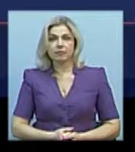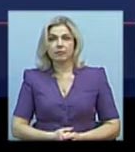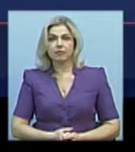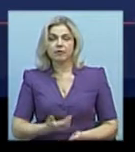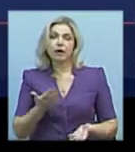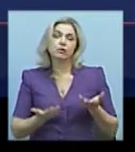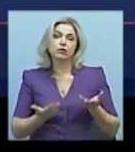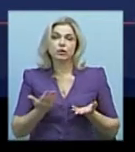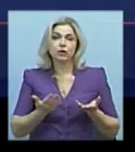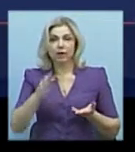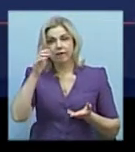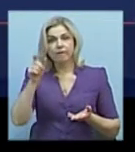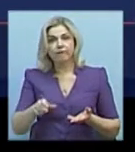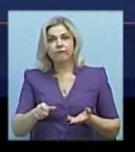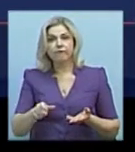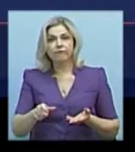він